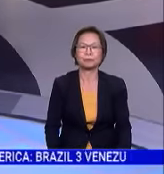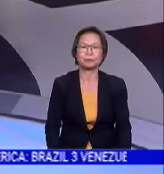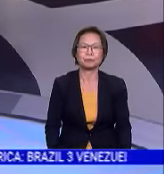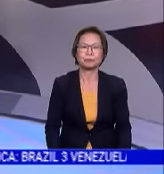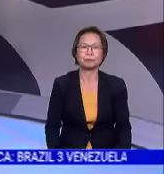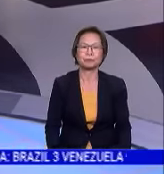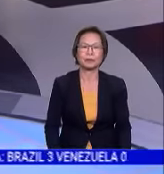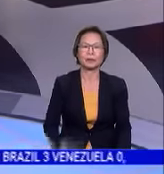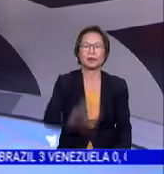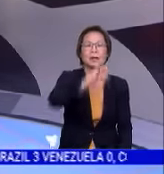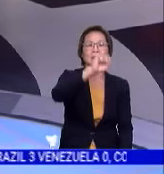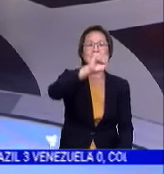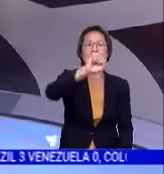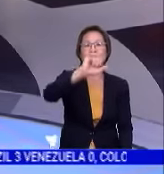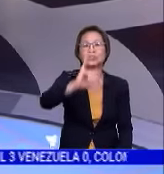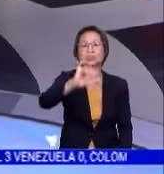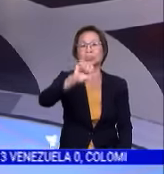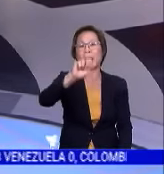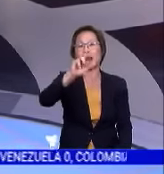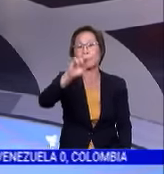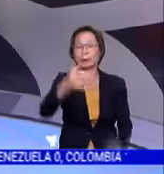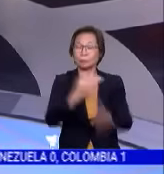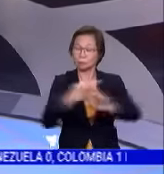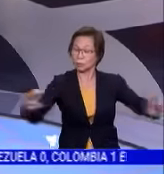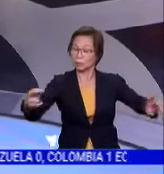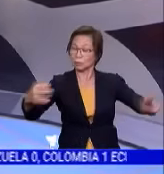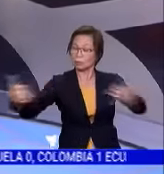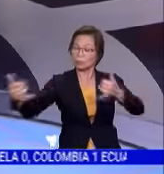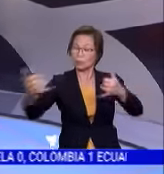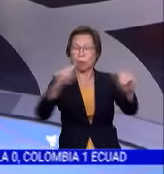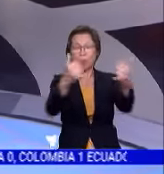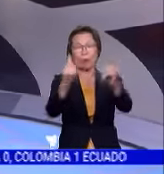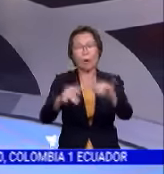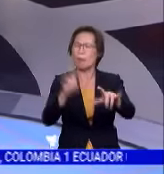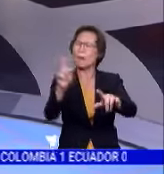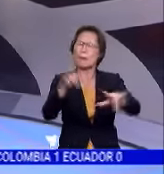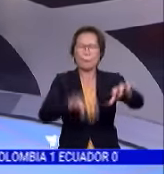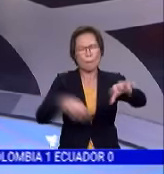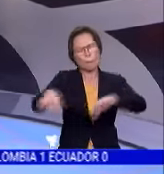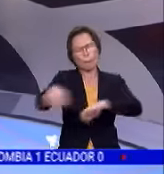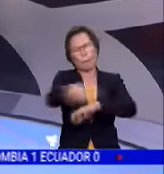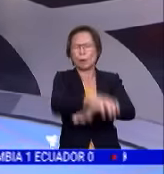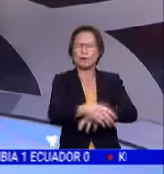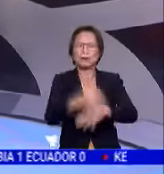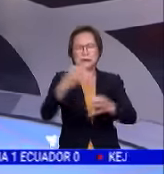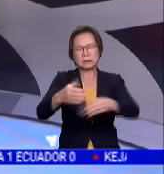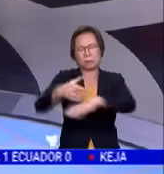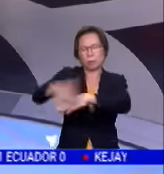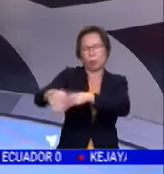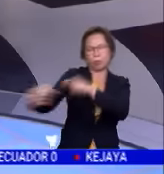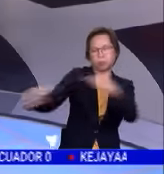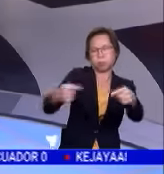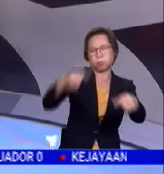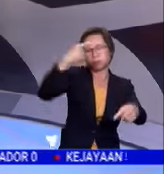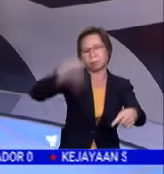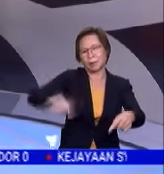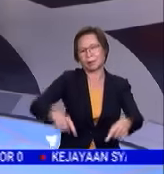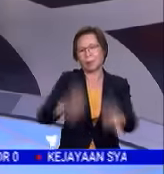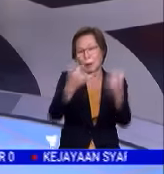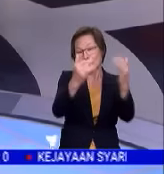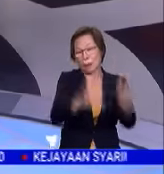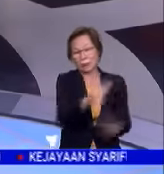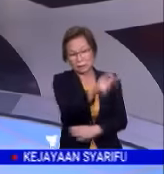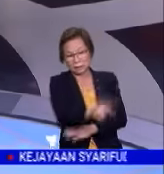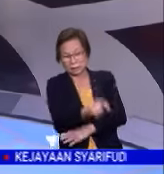Dalam pada itu, Muhammad Syahmi Safari bersedia untuk bermain dalam mana-mana posisi jika diturunkan menentang Thailand. Pemain